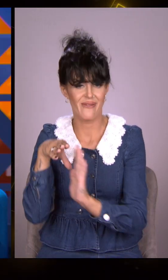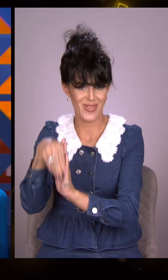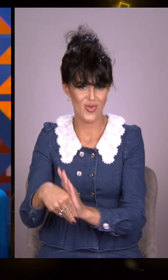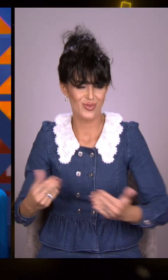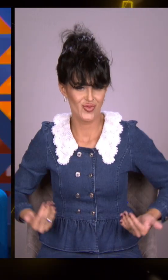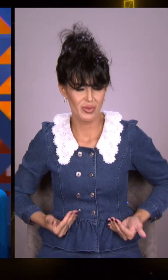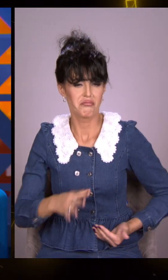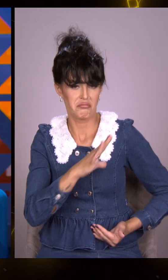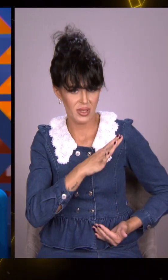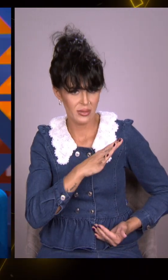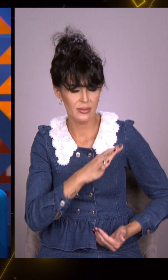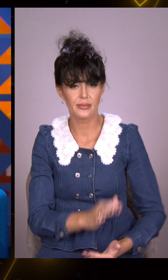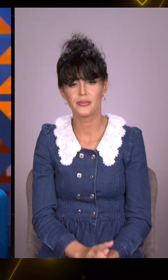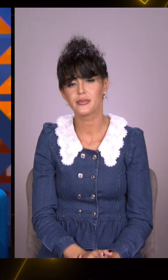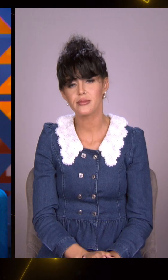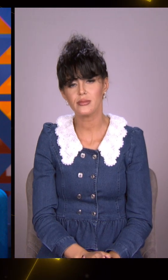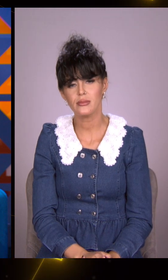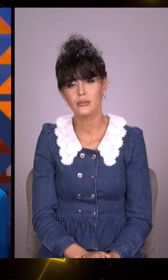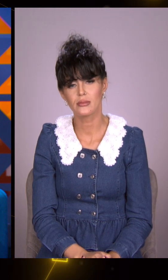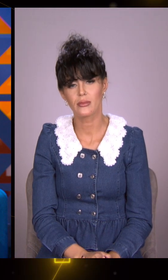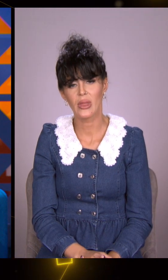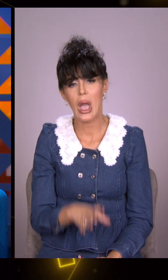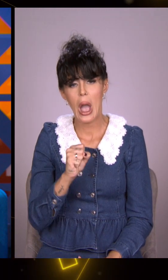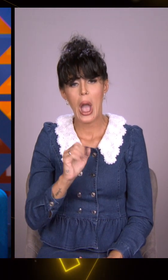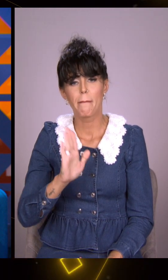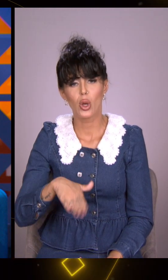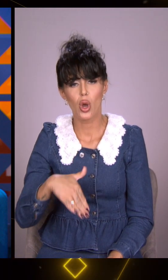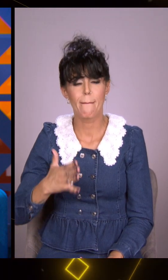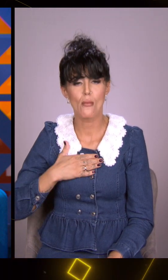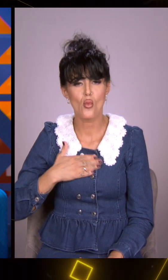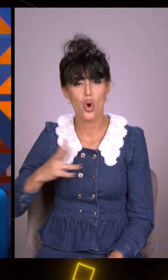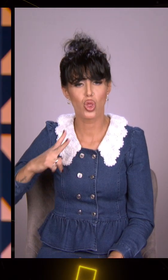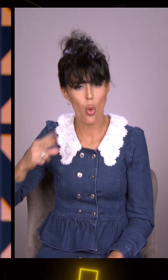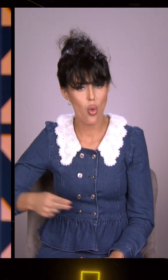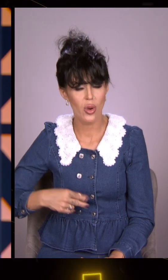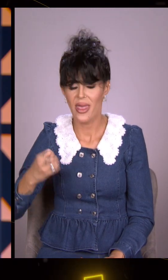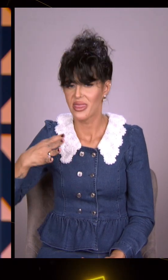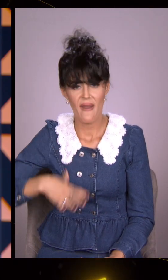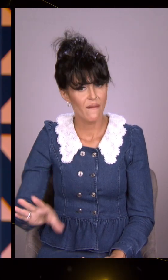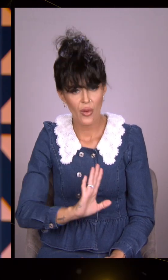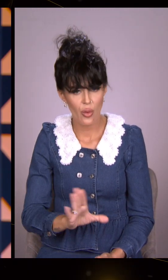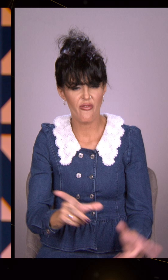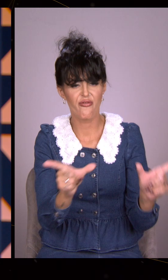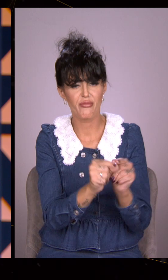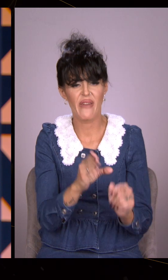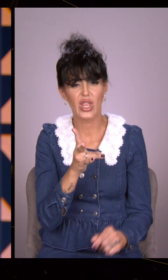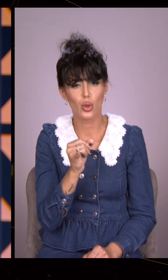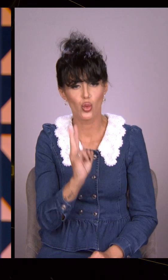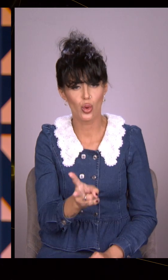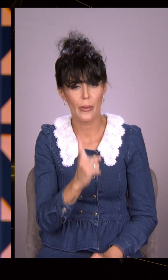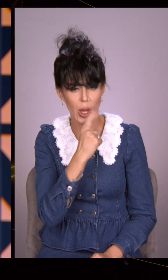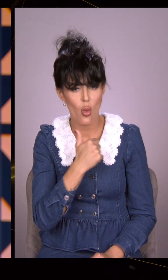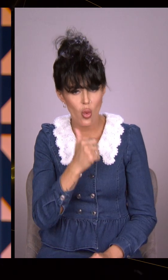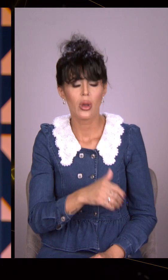Так, так. А тоді донька не витримала, якраз онуку рік був, і після року вона,